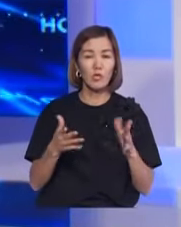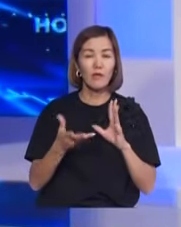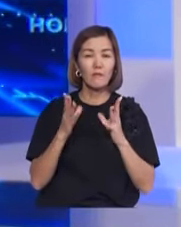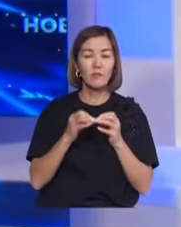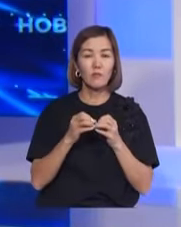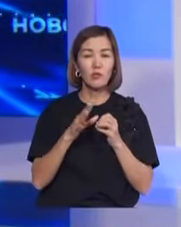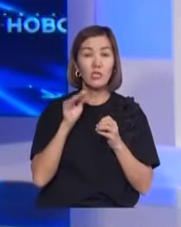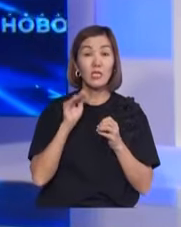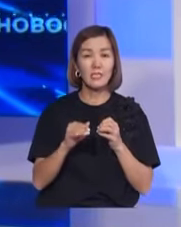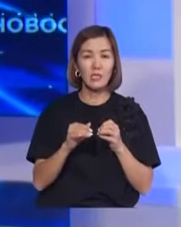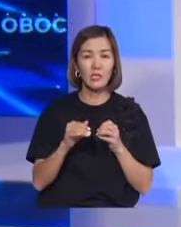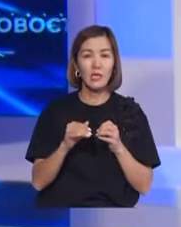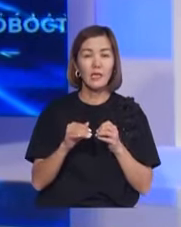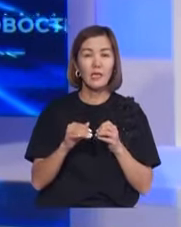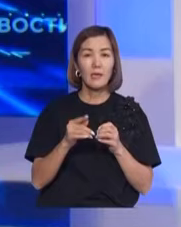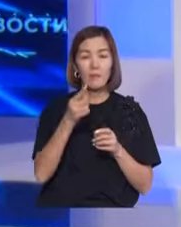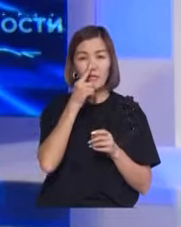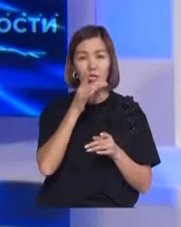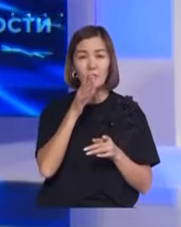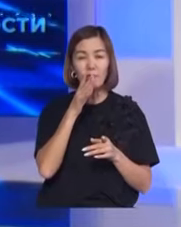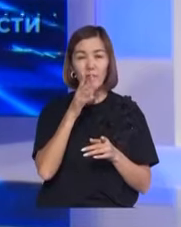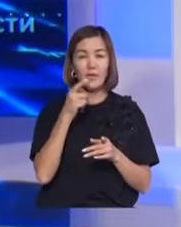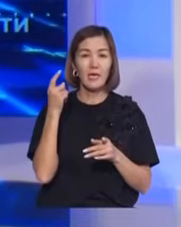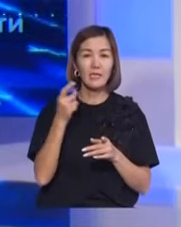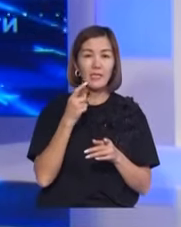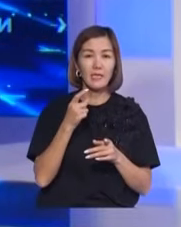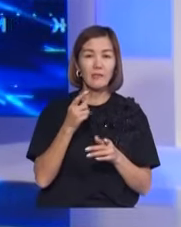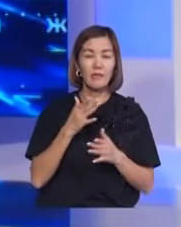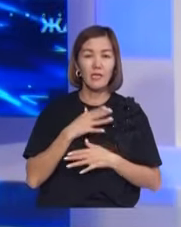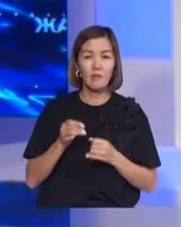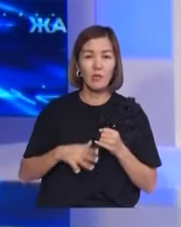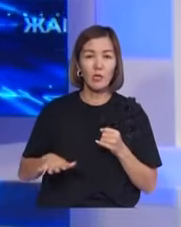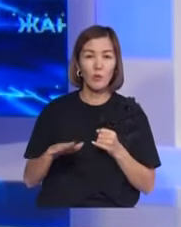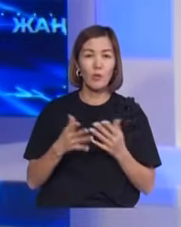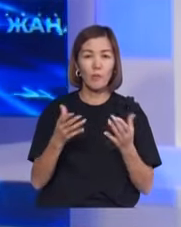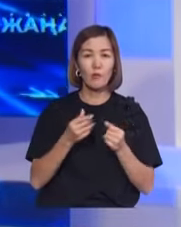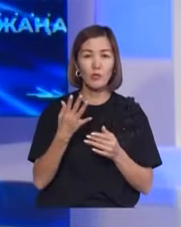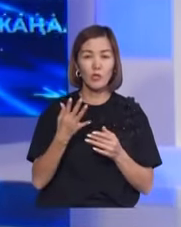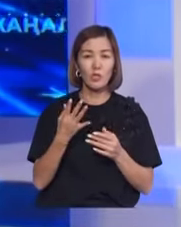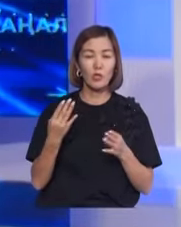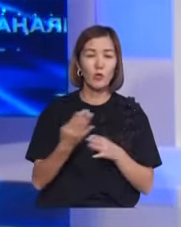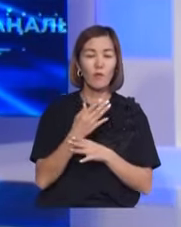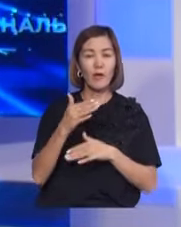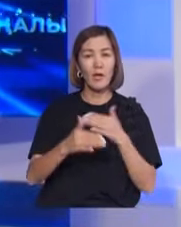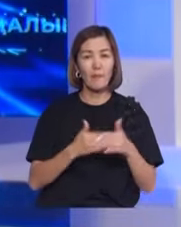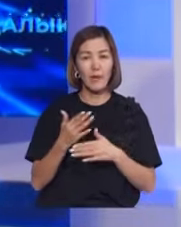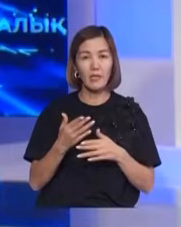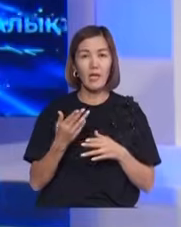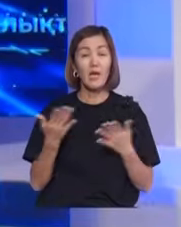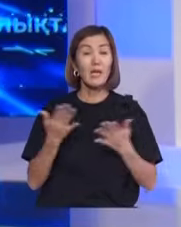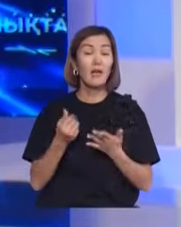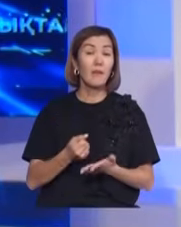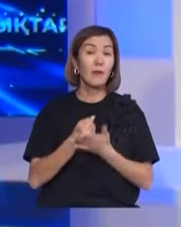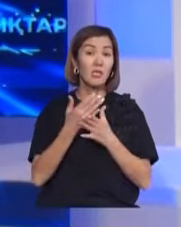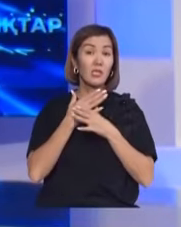составила почти 14 тысяч. Кроме того, в ближайшее время крестьянские хозяйства нашего региона получат 4 новых комбайна. О том,